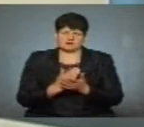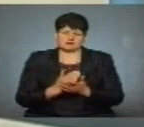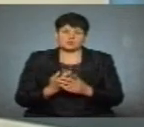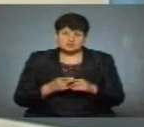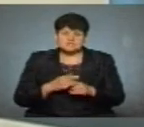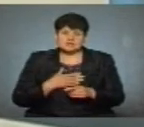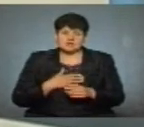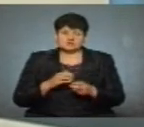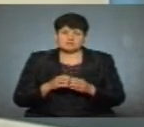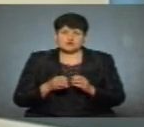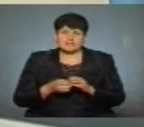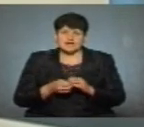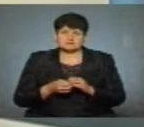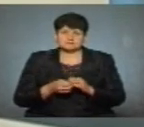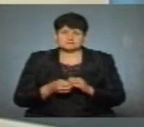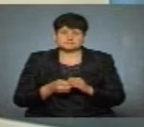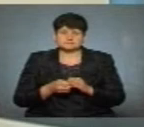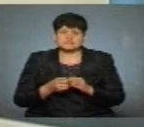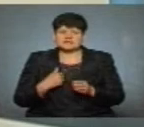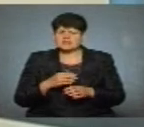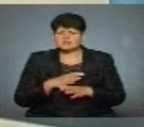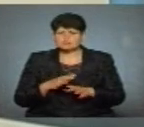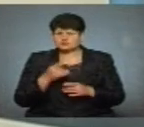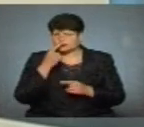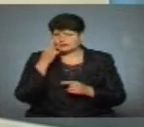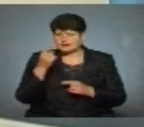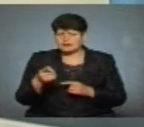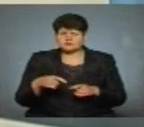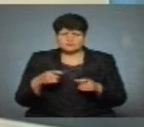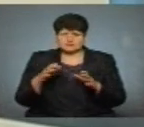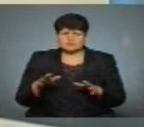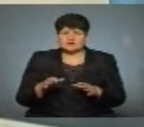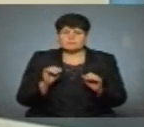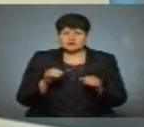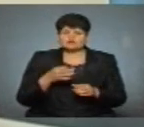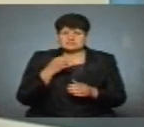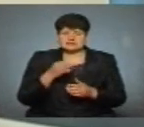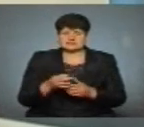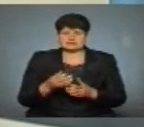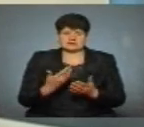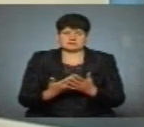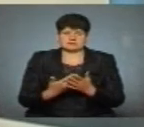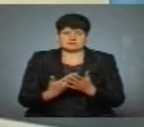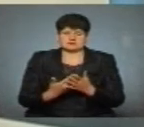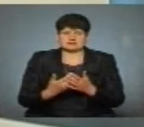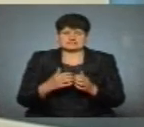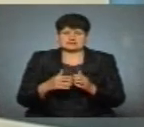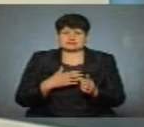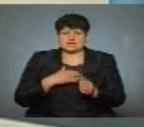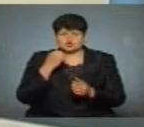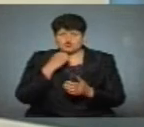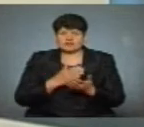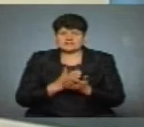наша проблема. Тобто, я не буду далеко забігати, я можу сказати навіть на примірі серед нашого